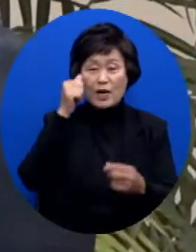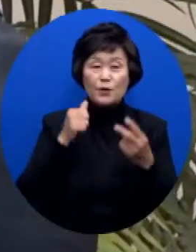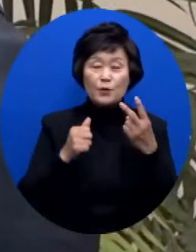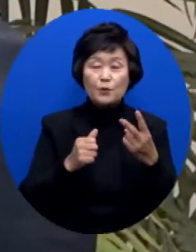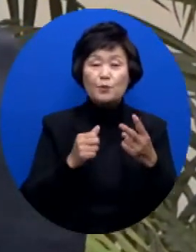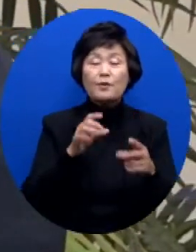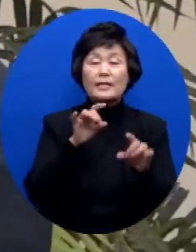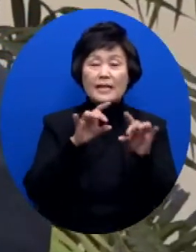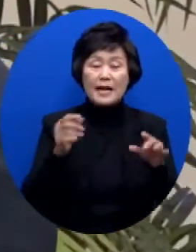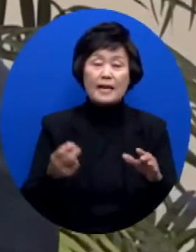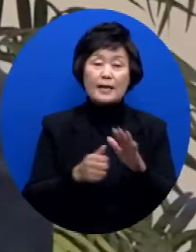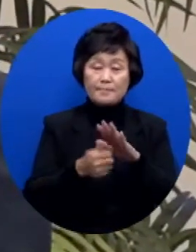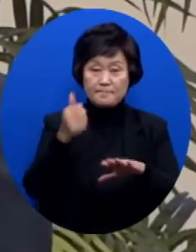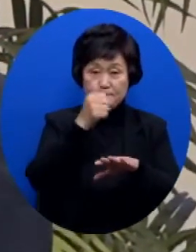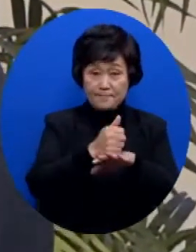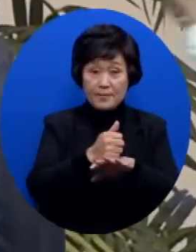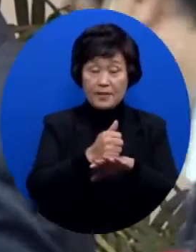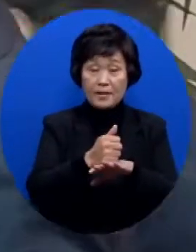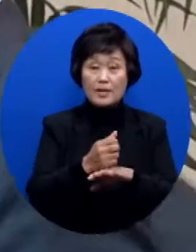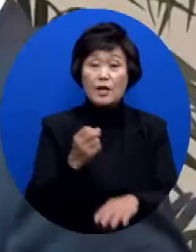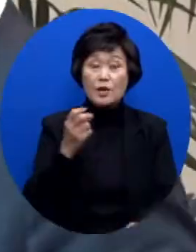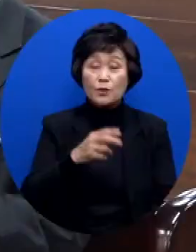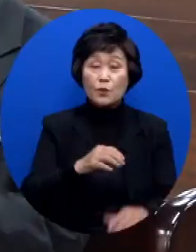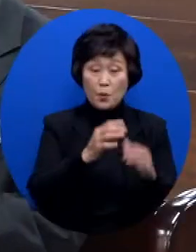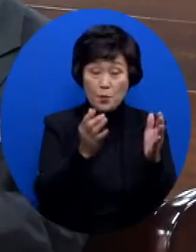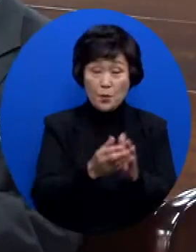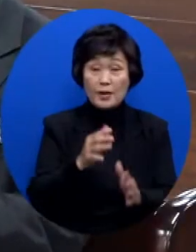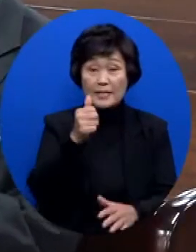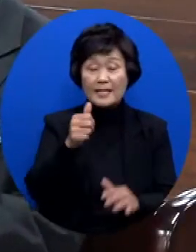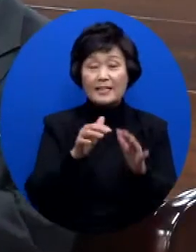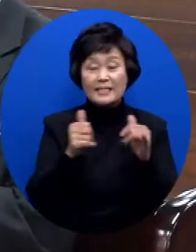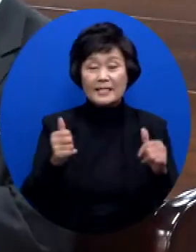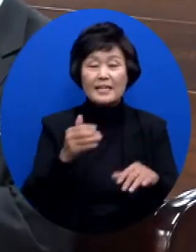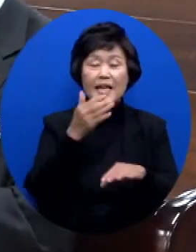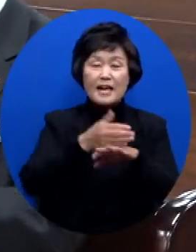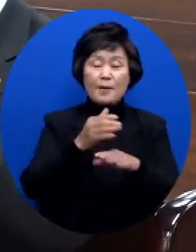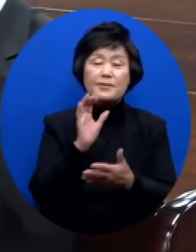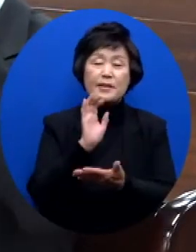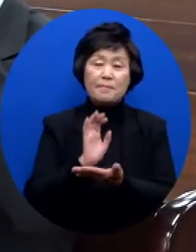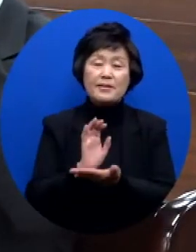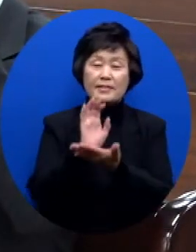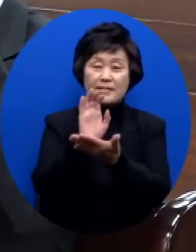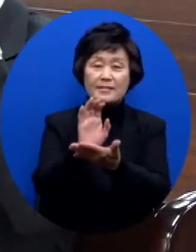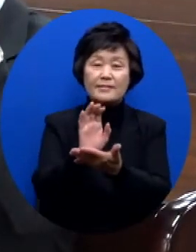취임했습니다. 이어 이임 이사장과 기관장들에게 감사패와 배지를 수여했습니다.